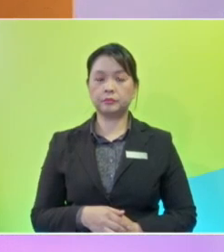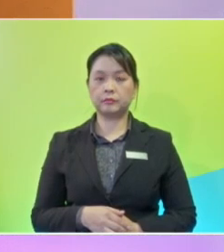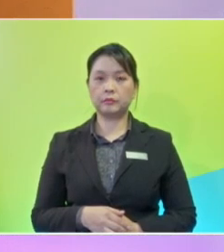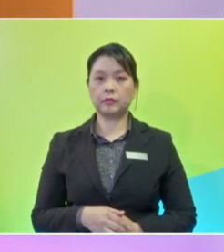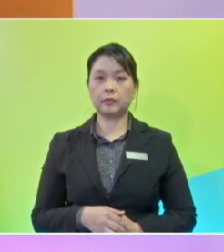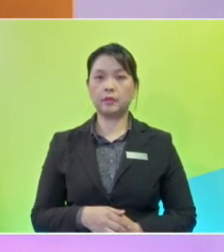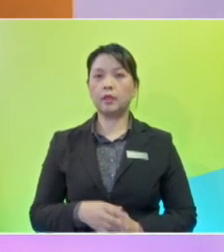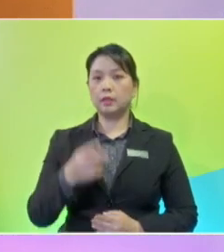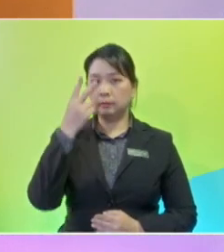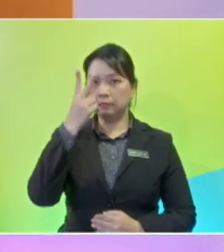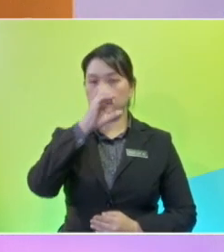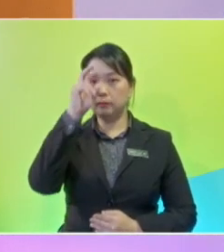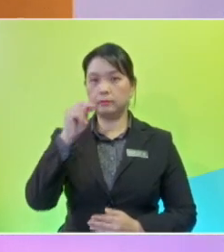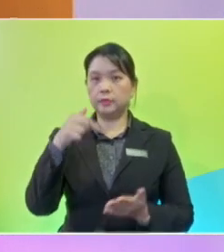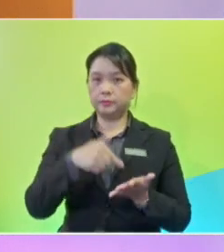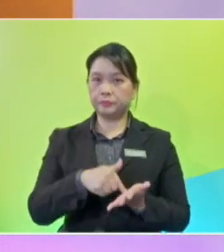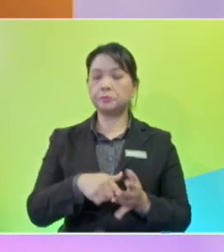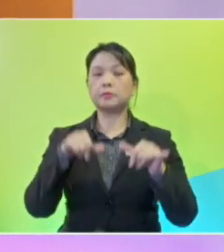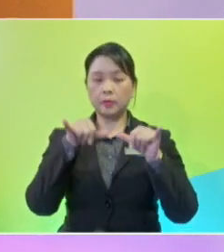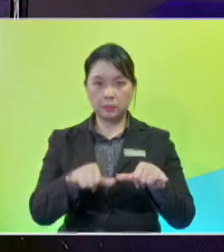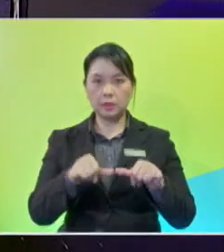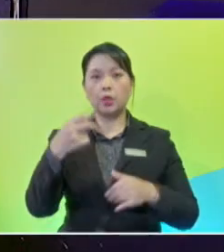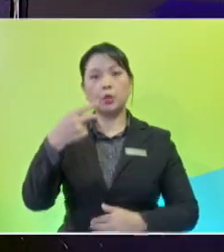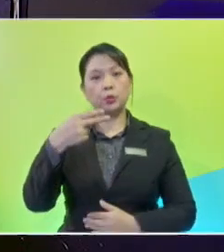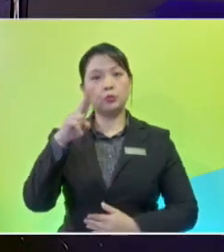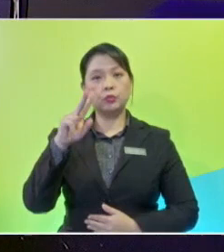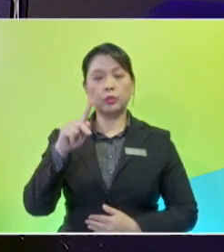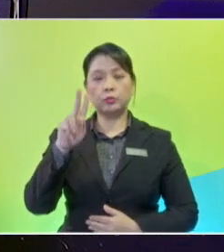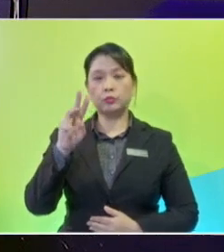tengok soalnya masih lagi dalam buku ini